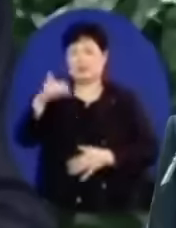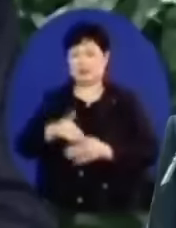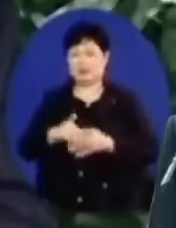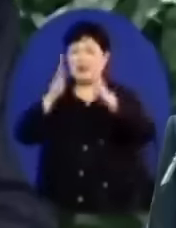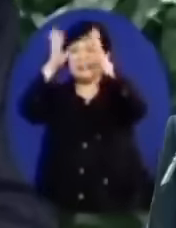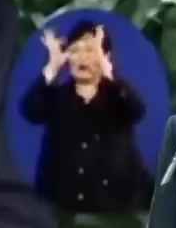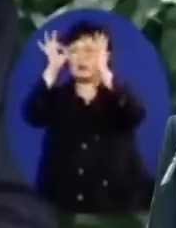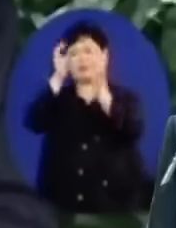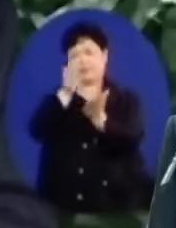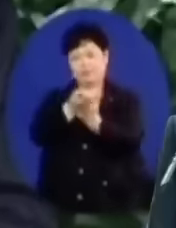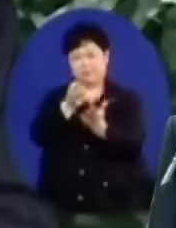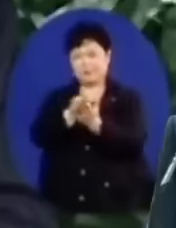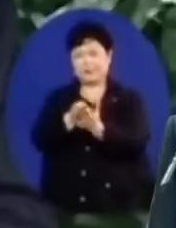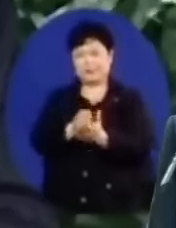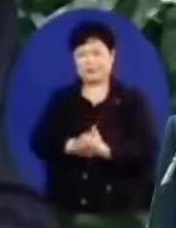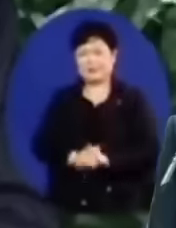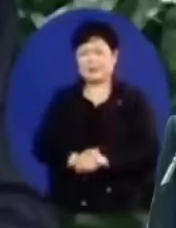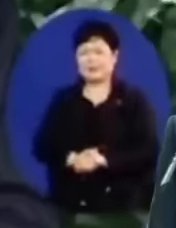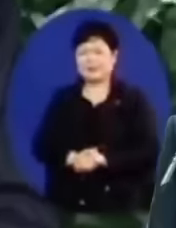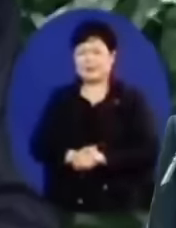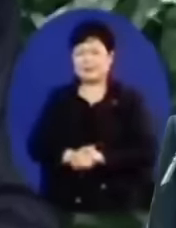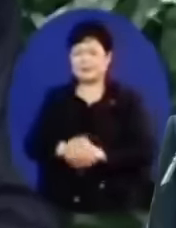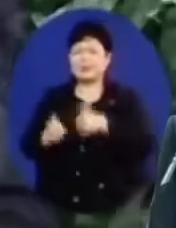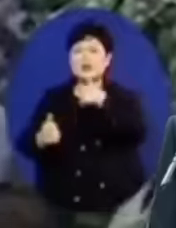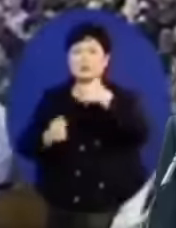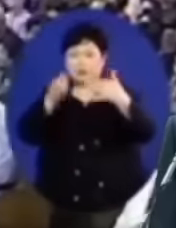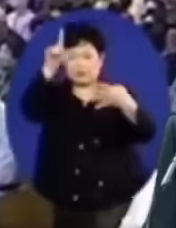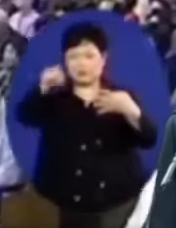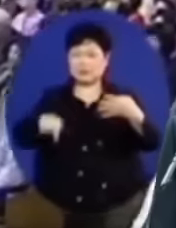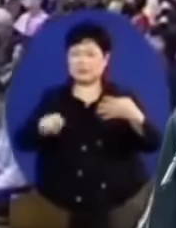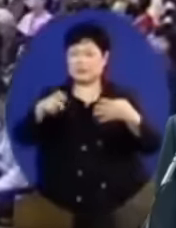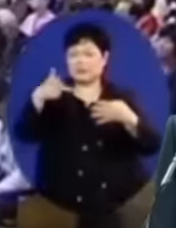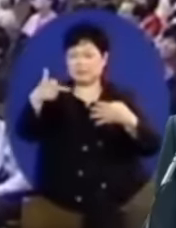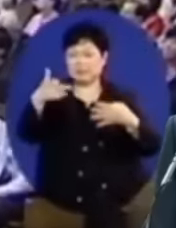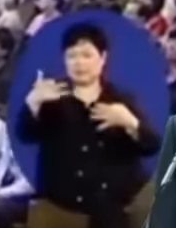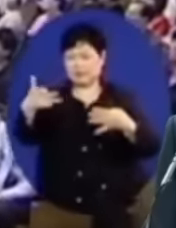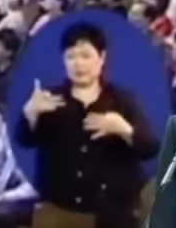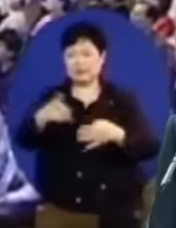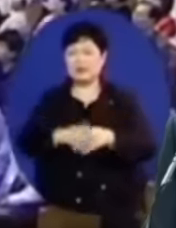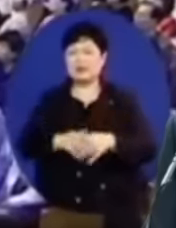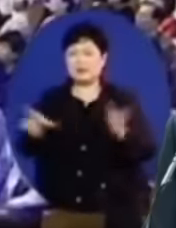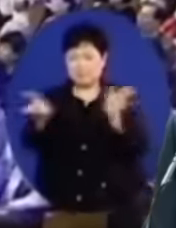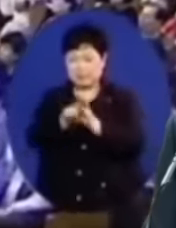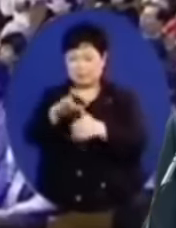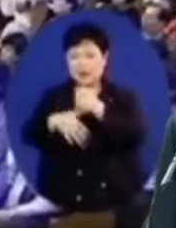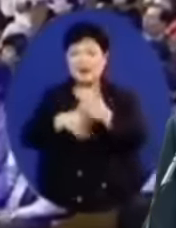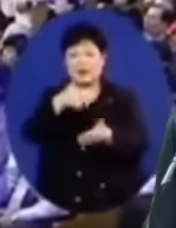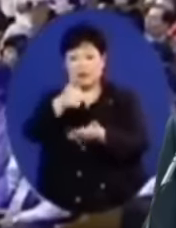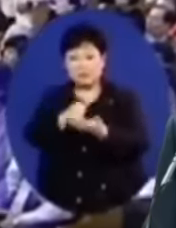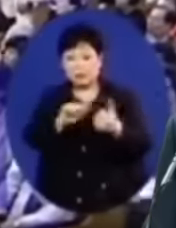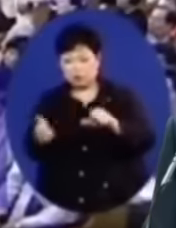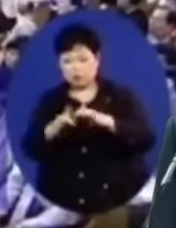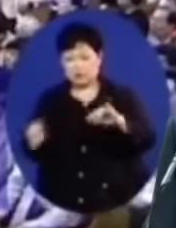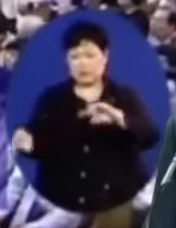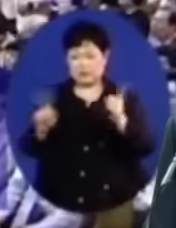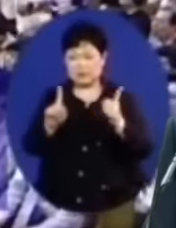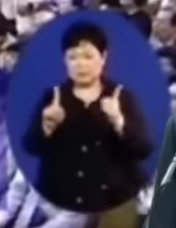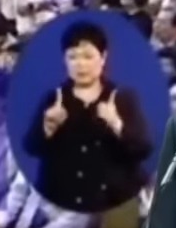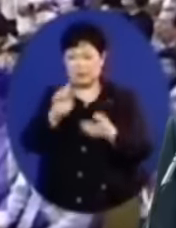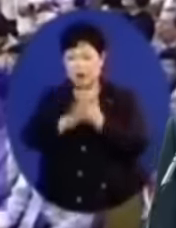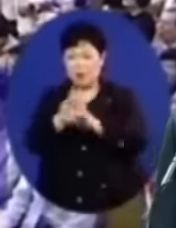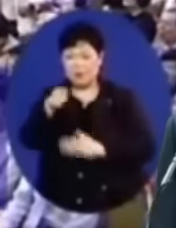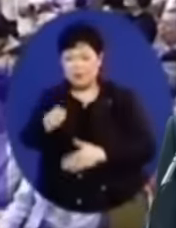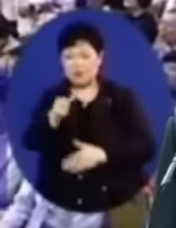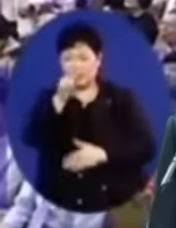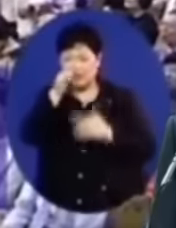바라봄의 법칙인 것입니다. 로마서 4장 17절로 18절에 그가 믿은 바 하나님은 죽은 자를 살리시며